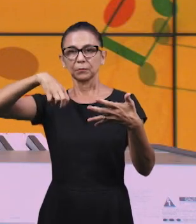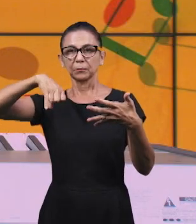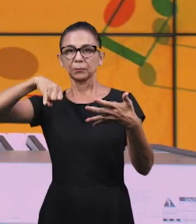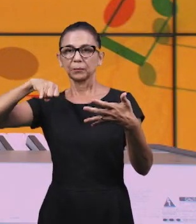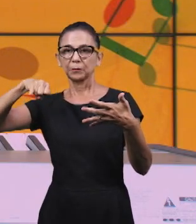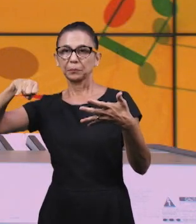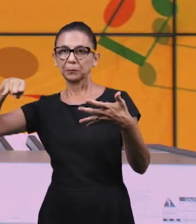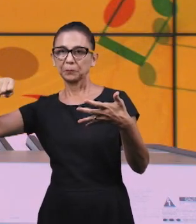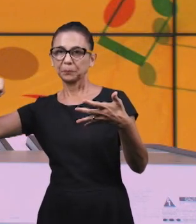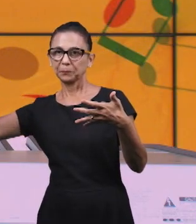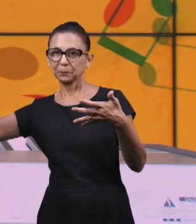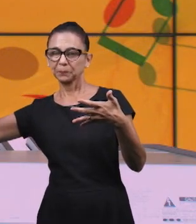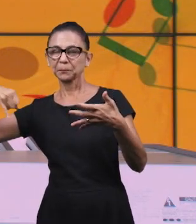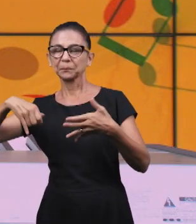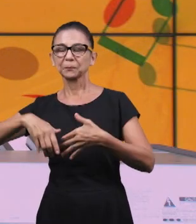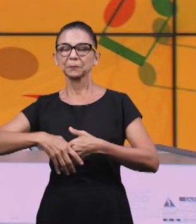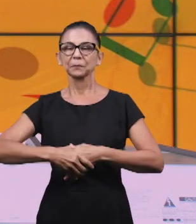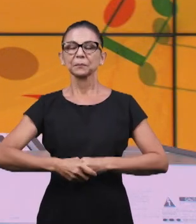mi.